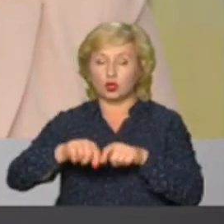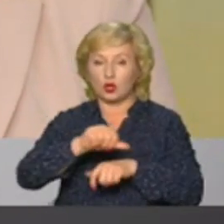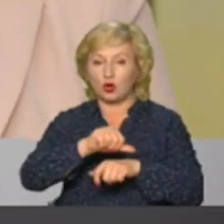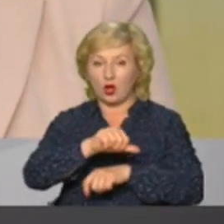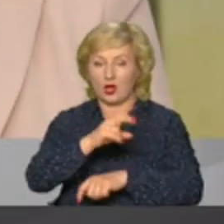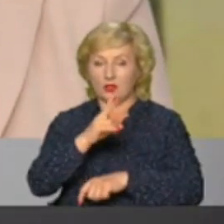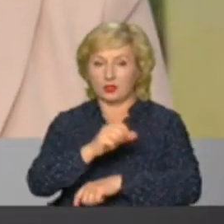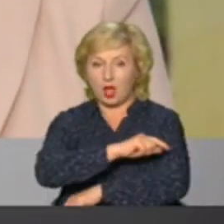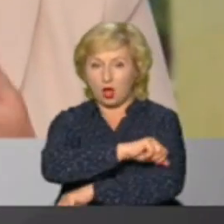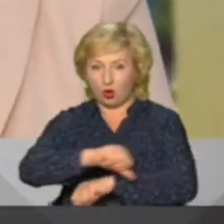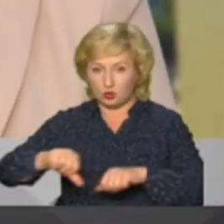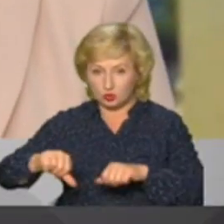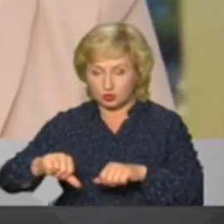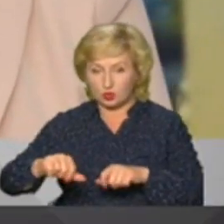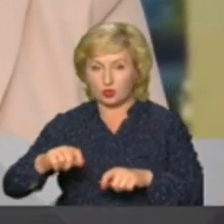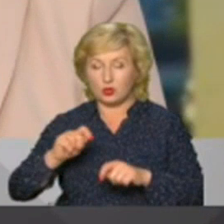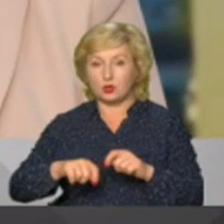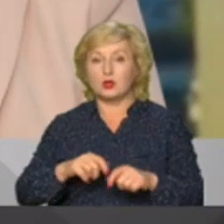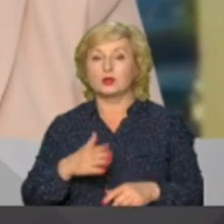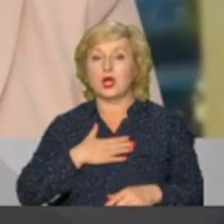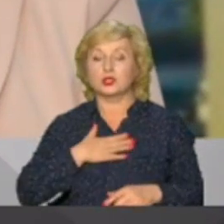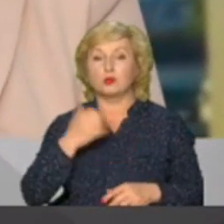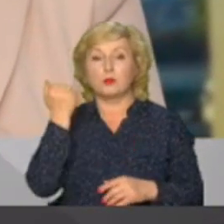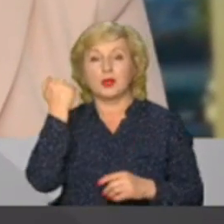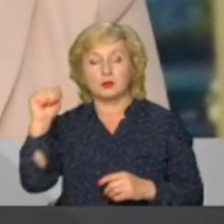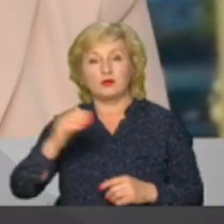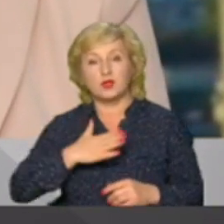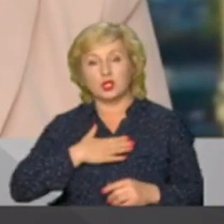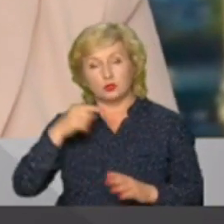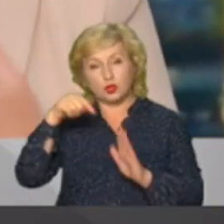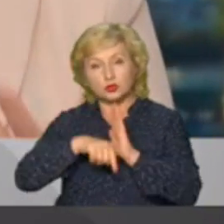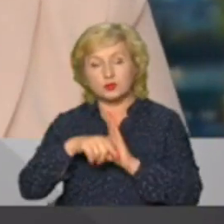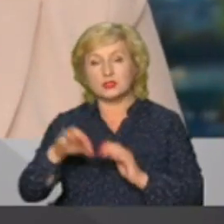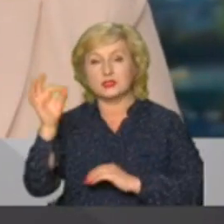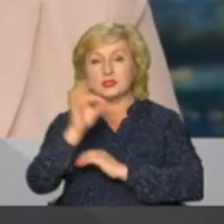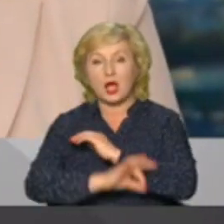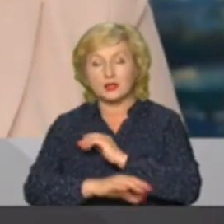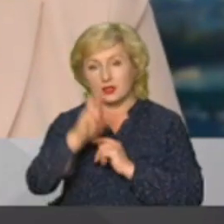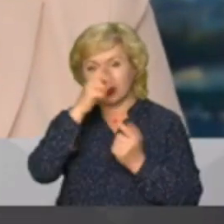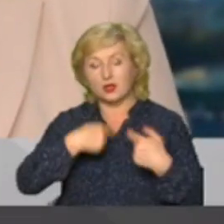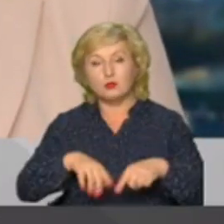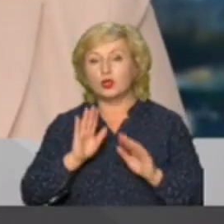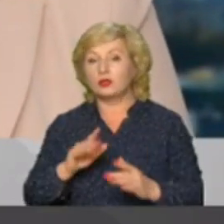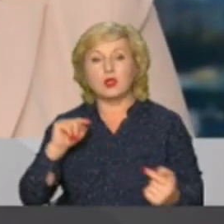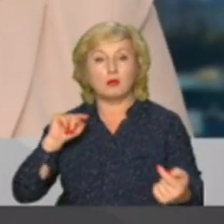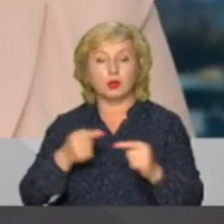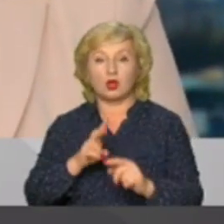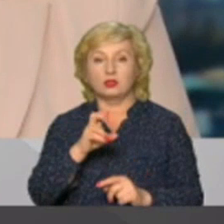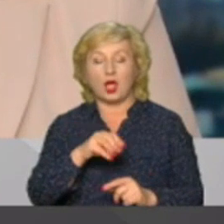там остаточно закінчилася нашою перемогою в нашому розумінні, і західні країни будуть не проти того, що знову ж таки НАТО